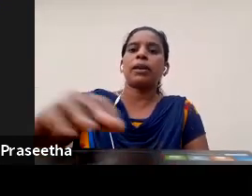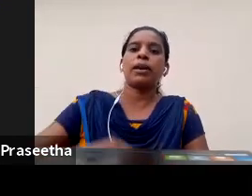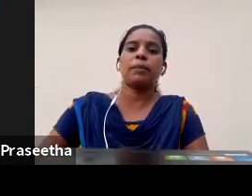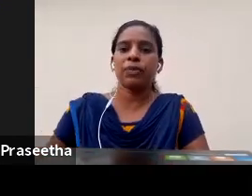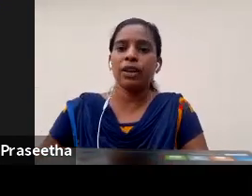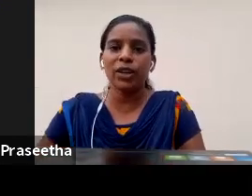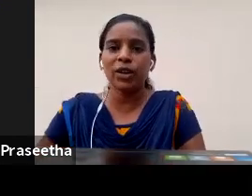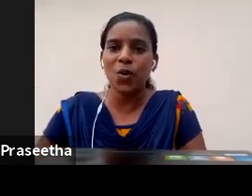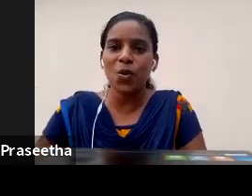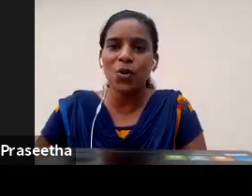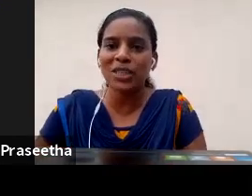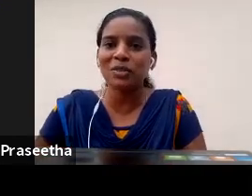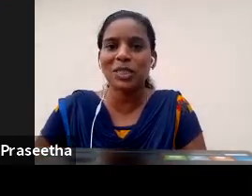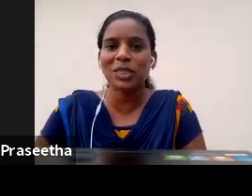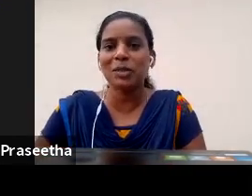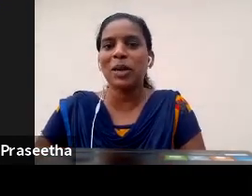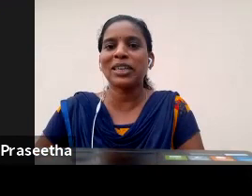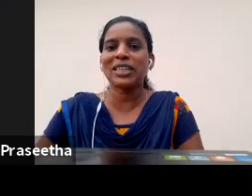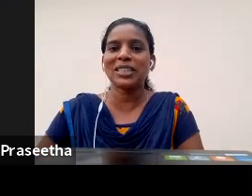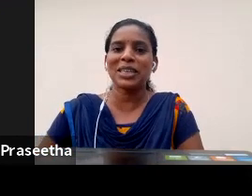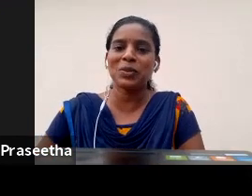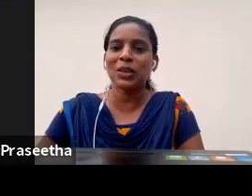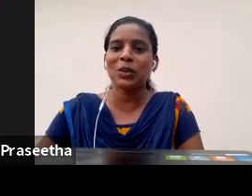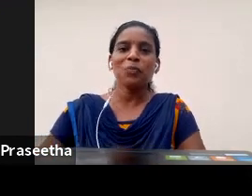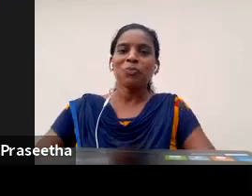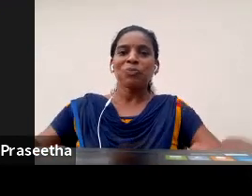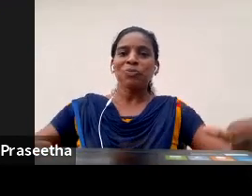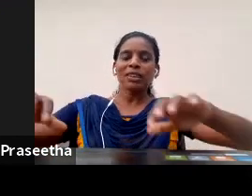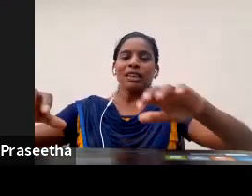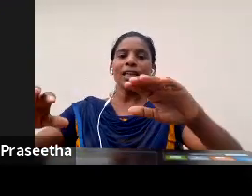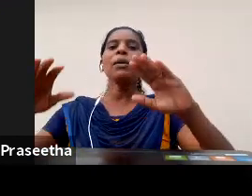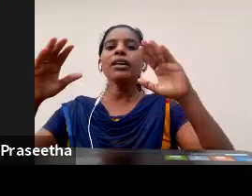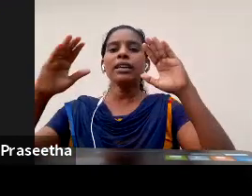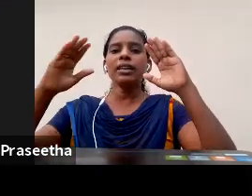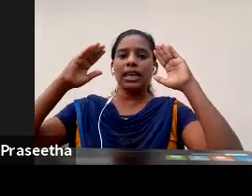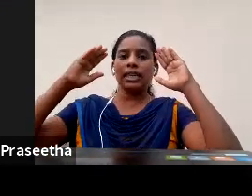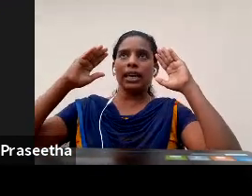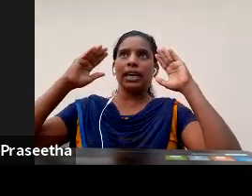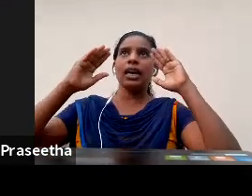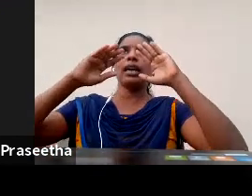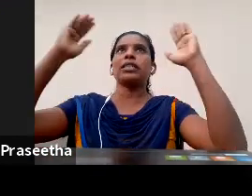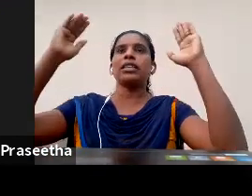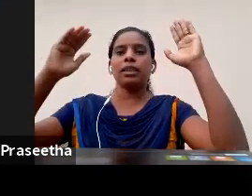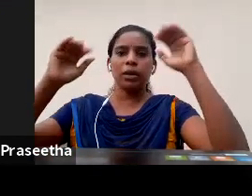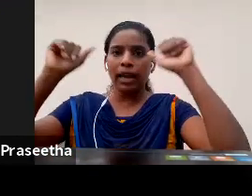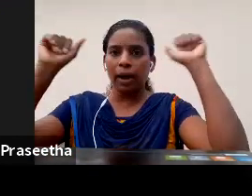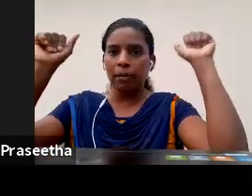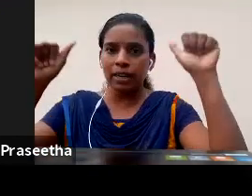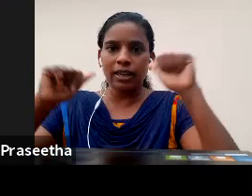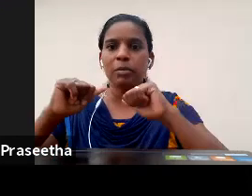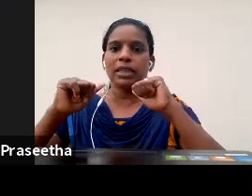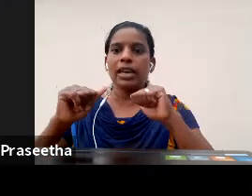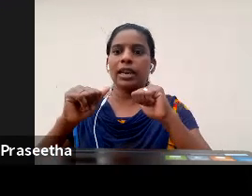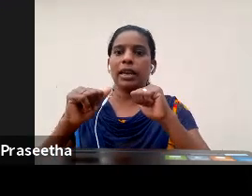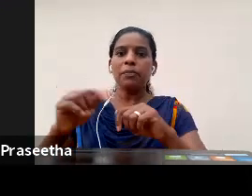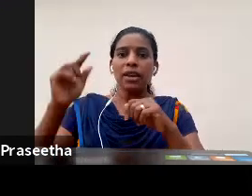എന്താ പറയാ, വീഡിയോ ഓൺ ചെയ്ത് വെച്ച് പ്രാക്ടീസ് ചെയ്യുമെന്ന് വിചാരിക്കുന്നു. നമ്മള് സാധാരണ എ ബി സി ഡി, നമുക്ക് ക്യാപിറ്റൽ